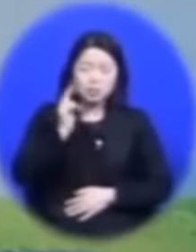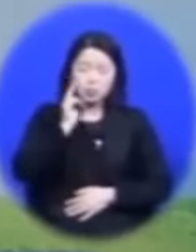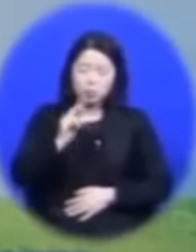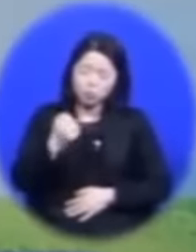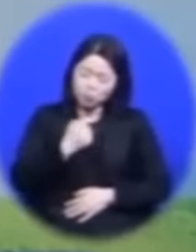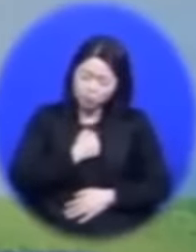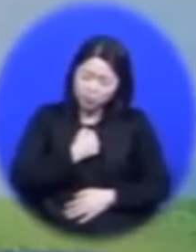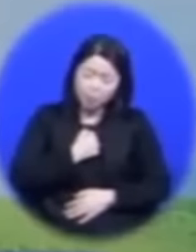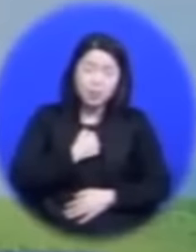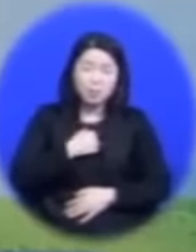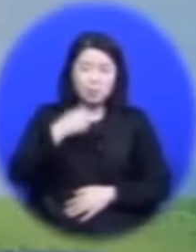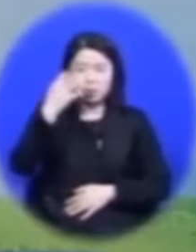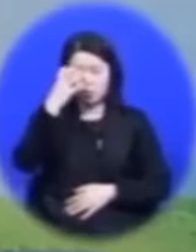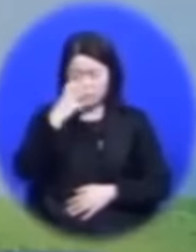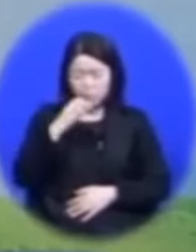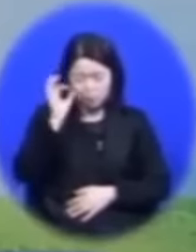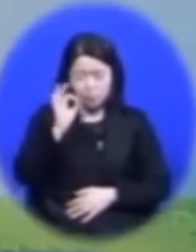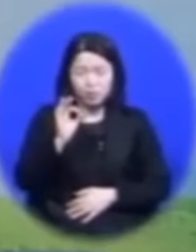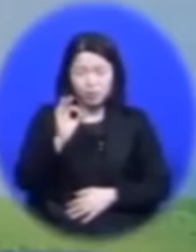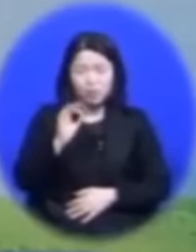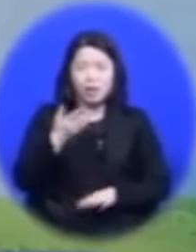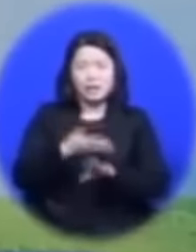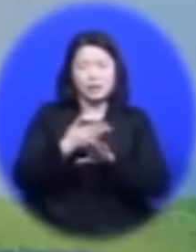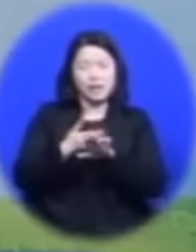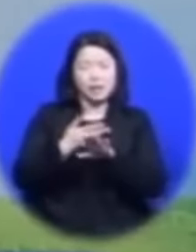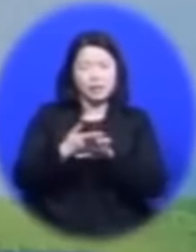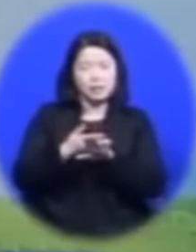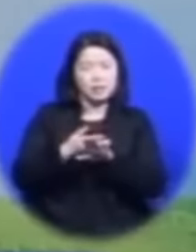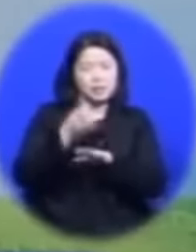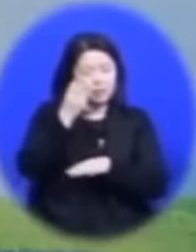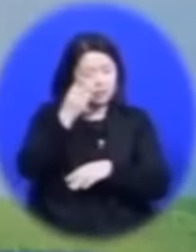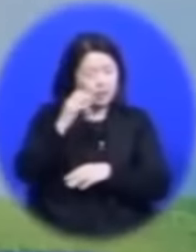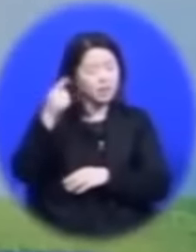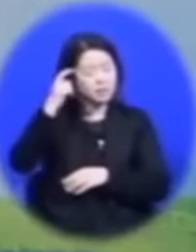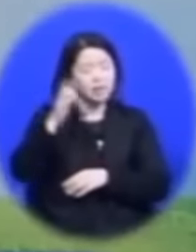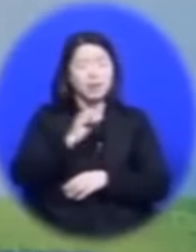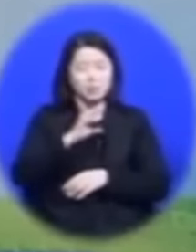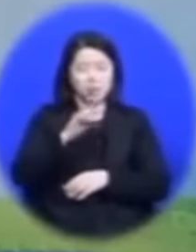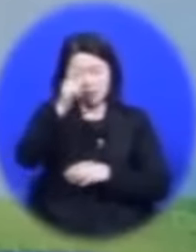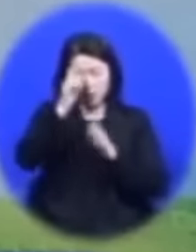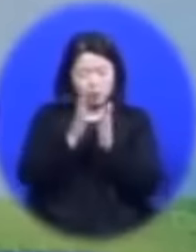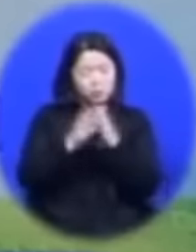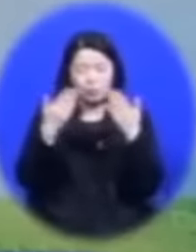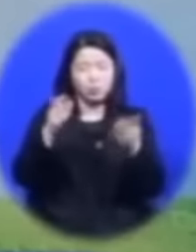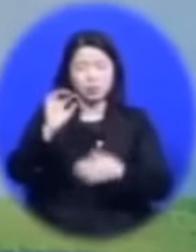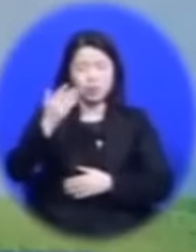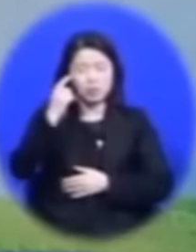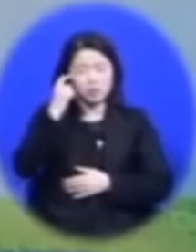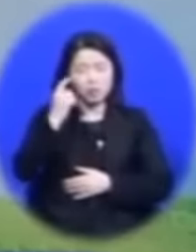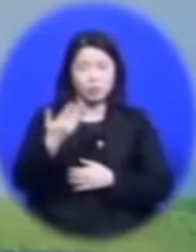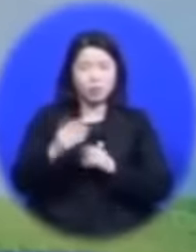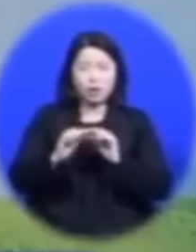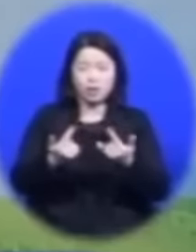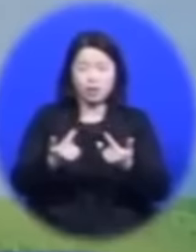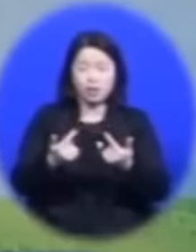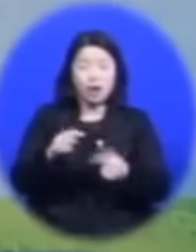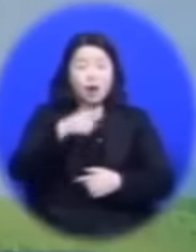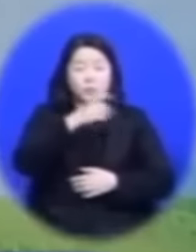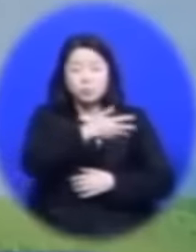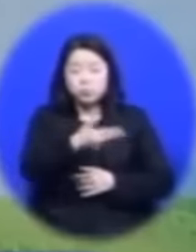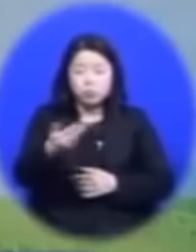답답한데 오만 잡생각만 나고 기도는 안 되고 눈앞에 보이는 강물에 뛰어들고 싶은